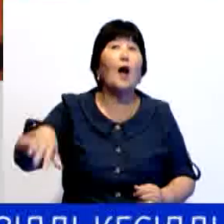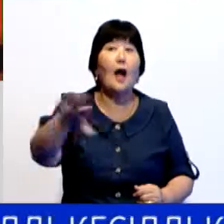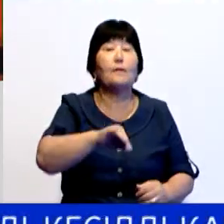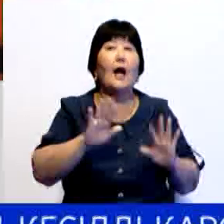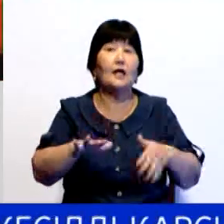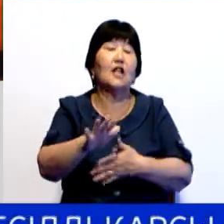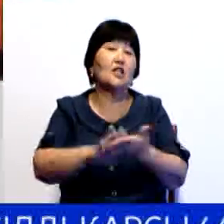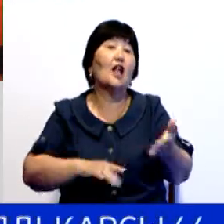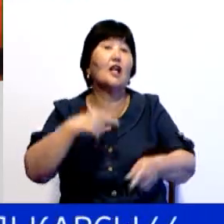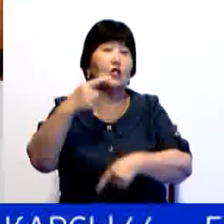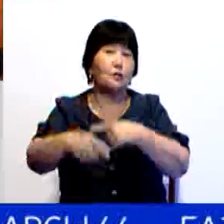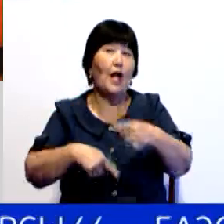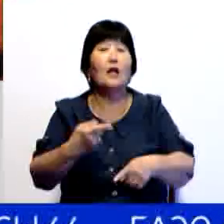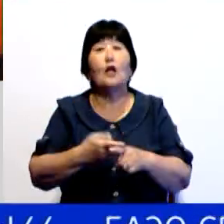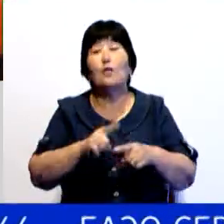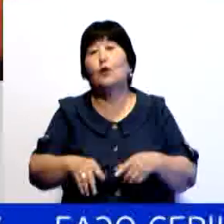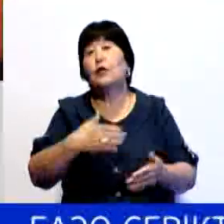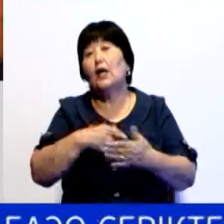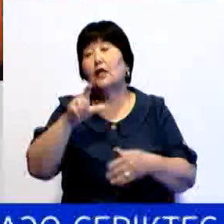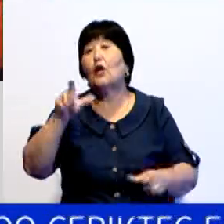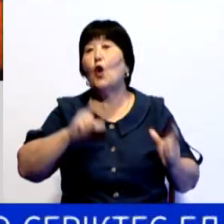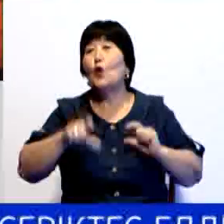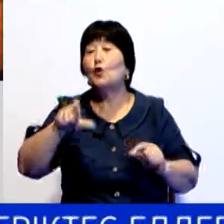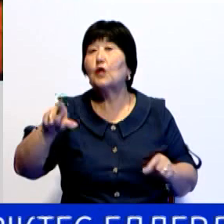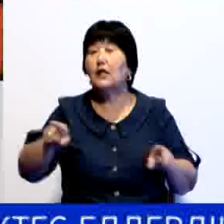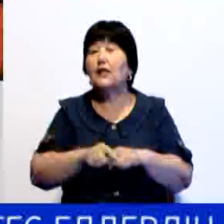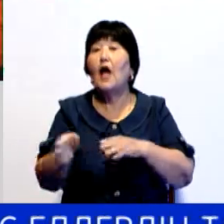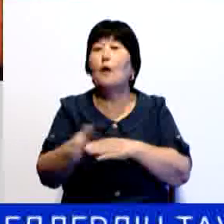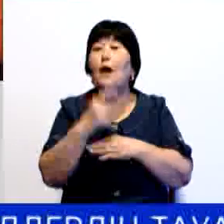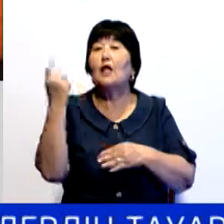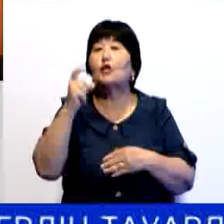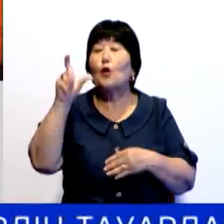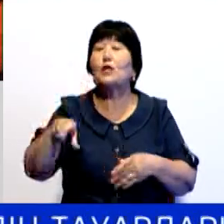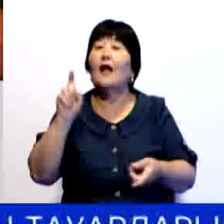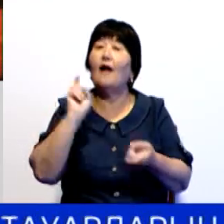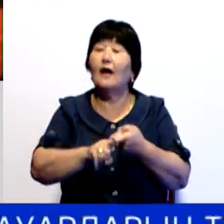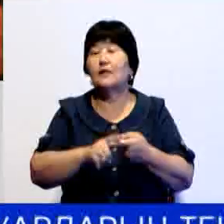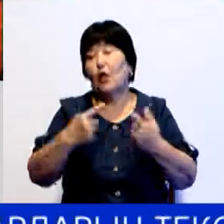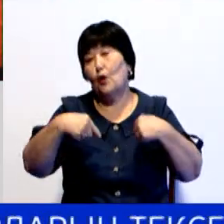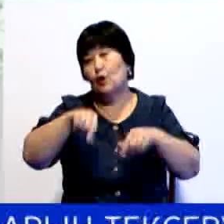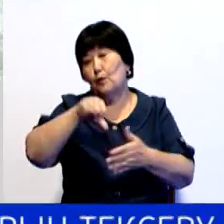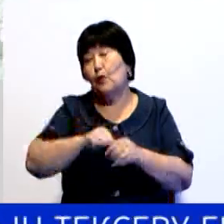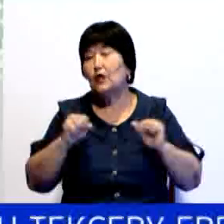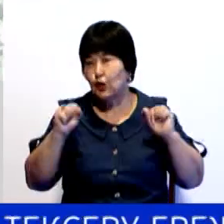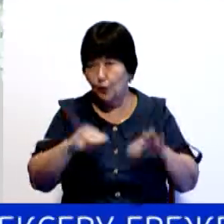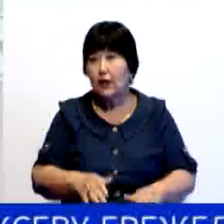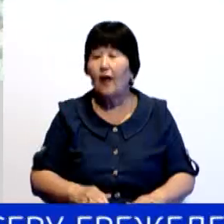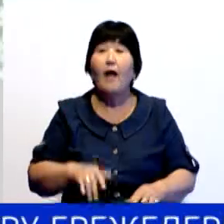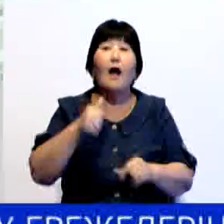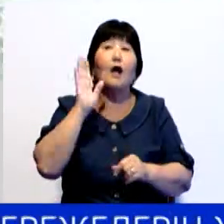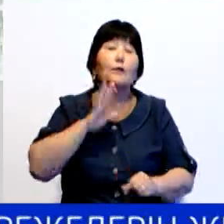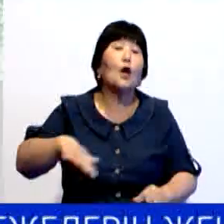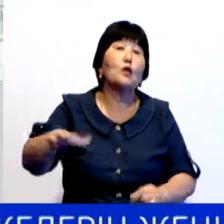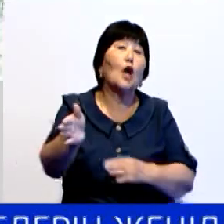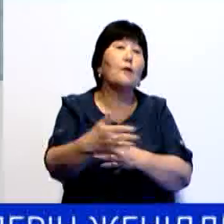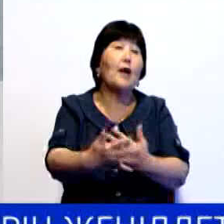аясында жалғасып жатыр. Мұнда еріктілер, студенттермен қатар балық шаруашылығы саласына қатысты құрылым өкілдері жұмылдырылған. Алдымен су айдындары